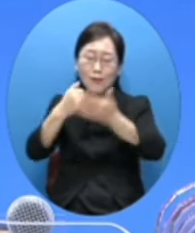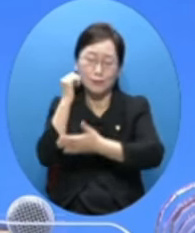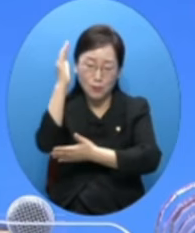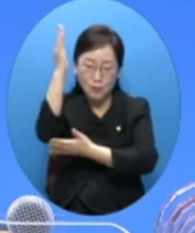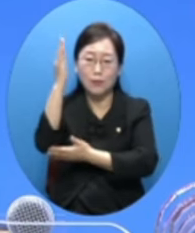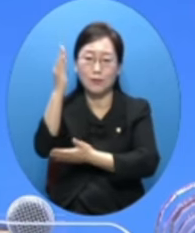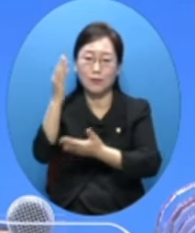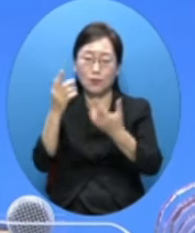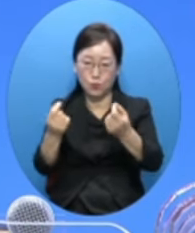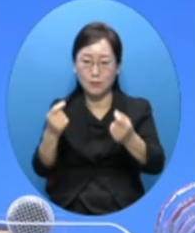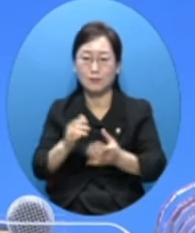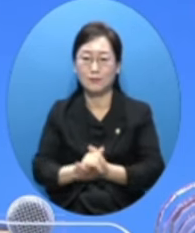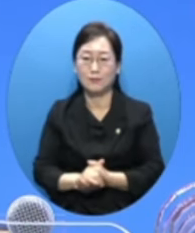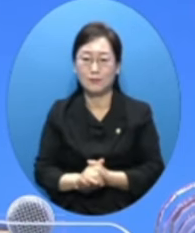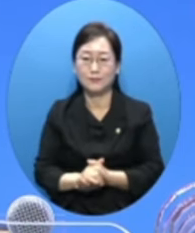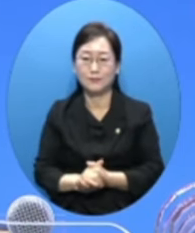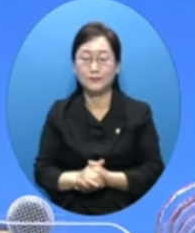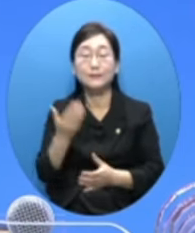그런데